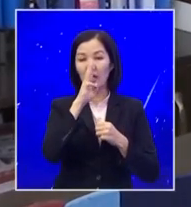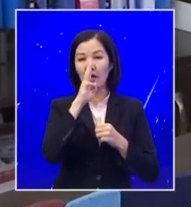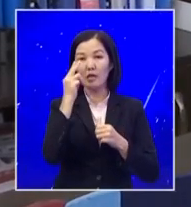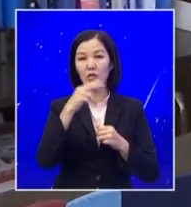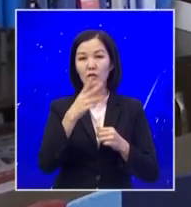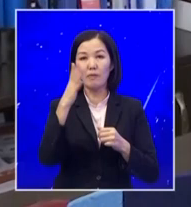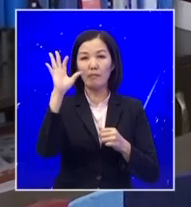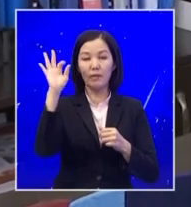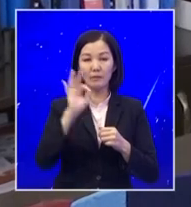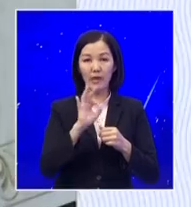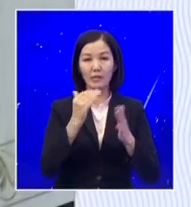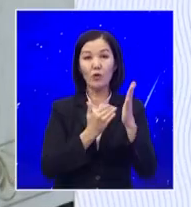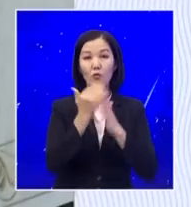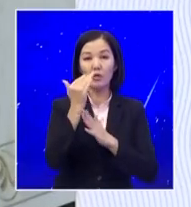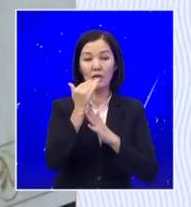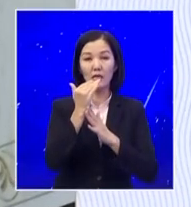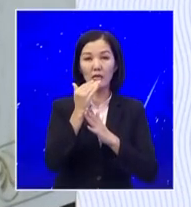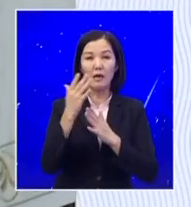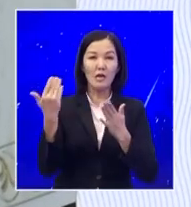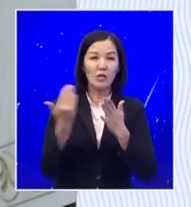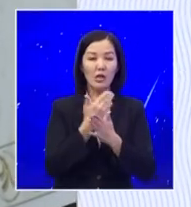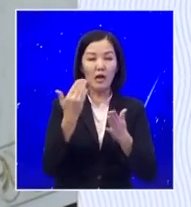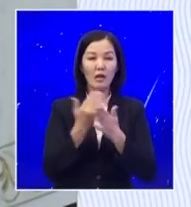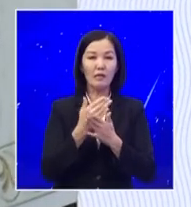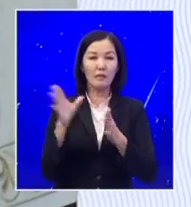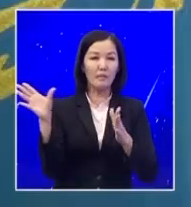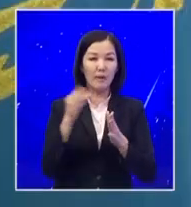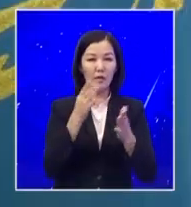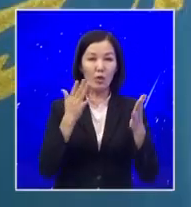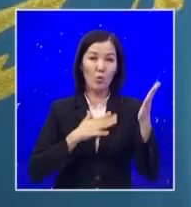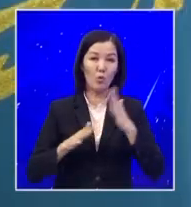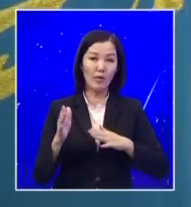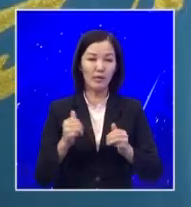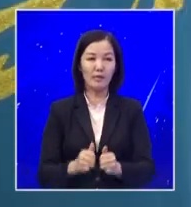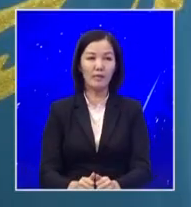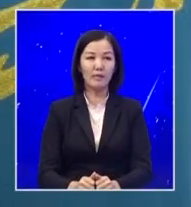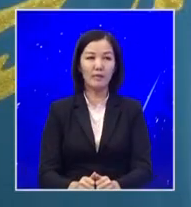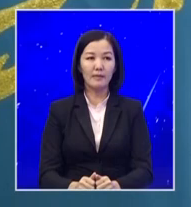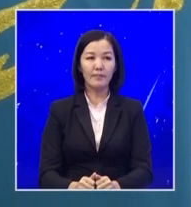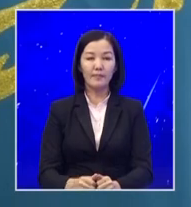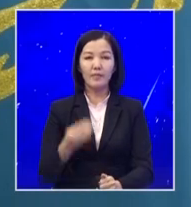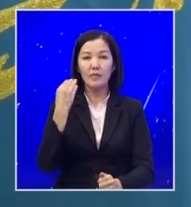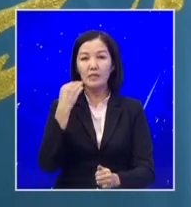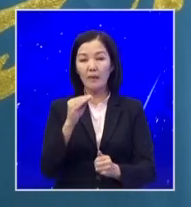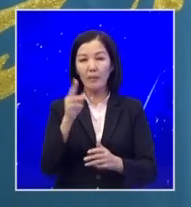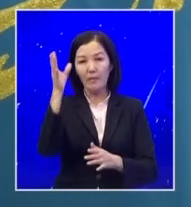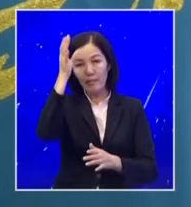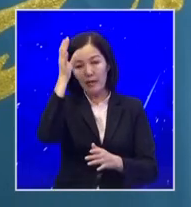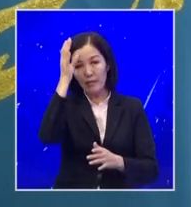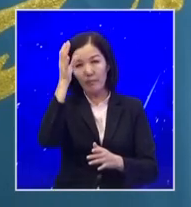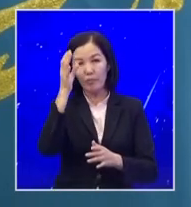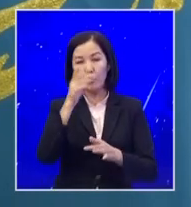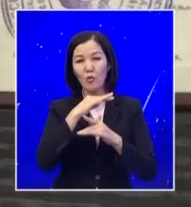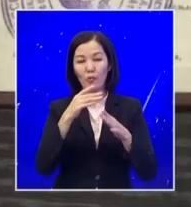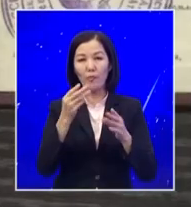25%-ға көтеріледі деген хабарды барша ұжым қуана қабылдапты. Сапалы білімге жеткізу үшін көп қаражатты